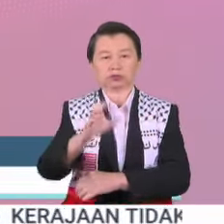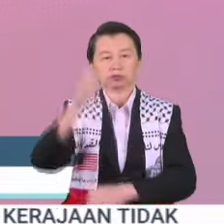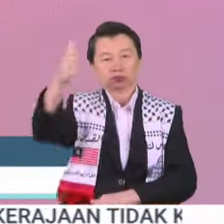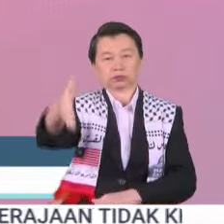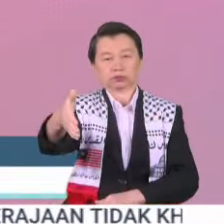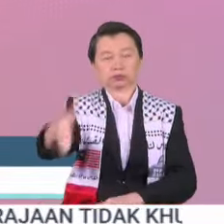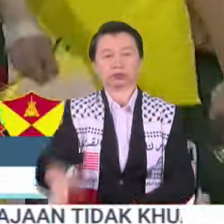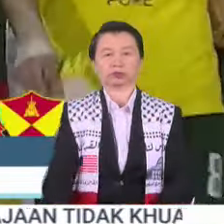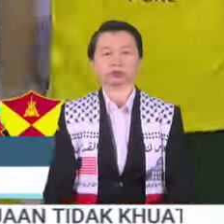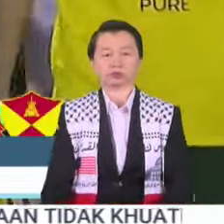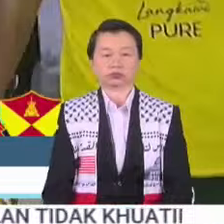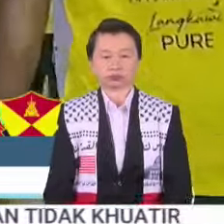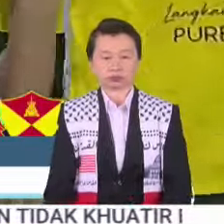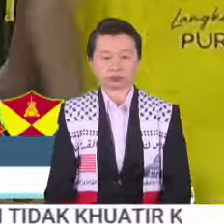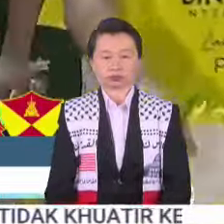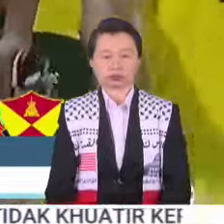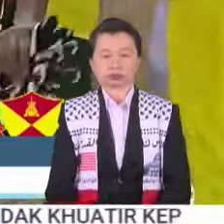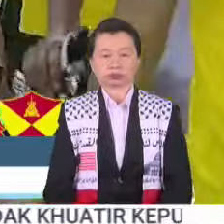depan.